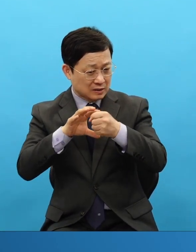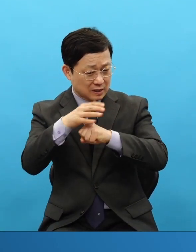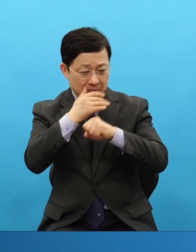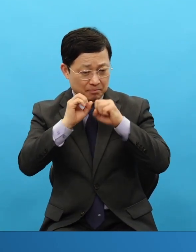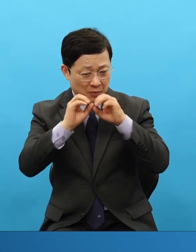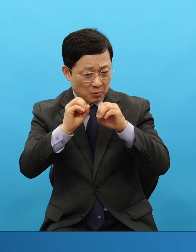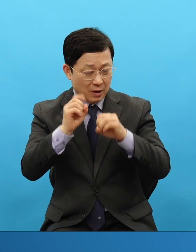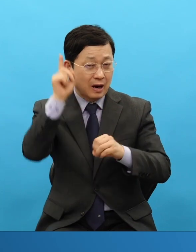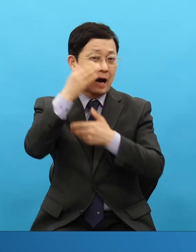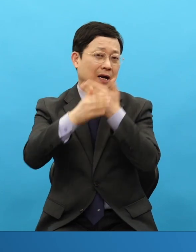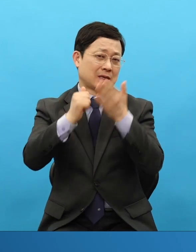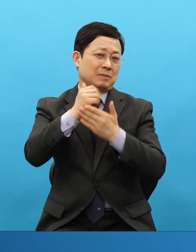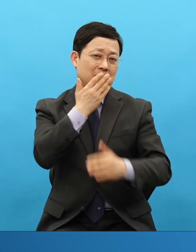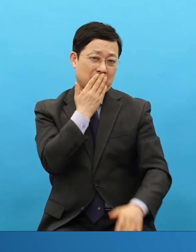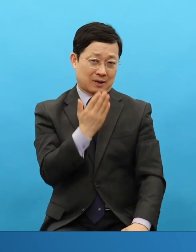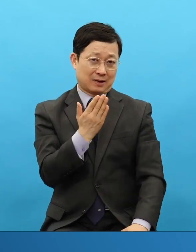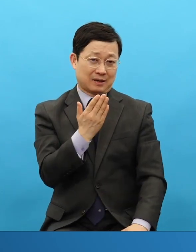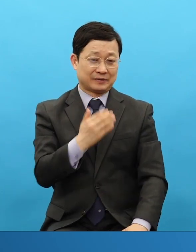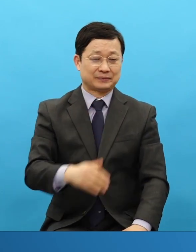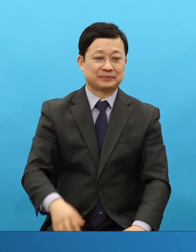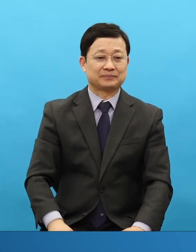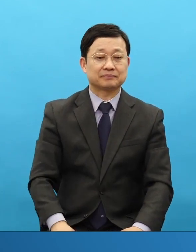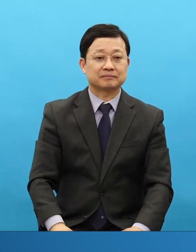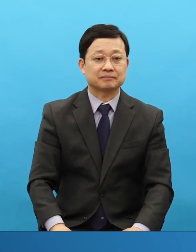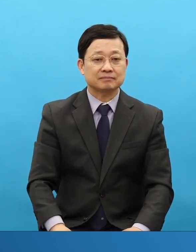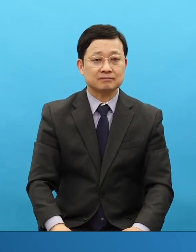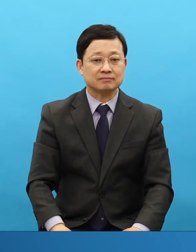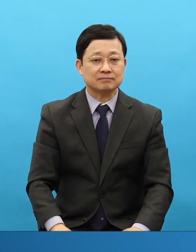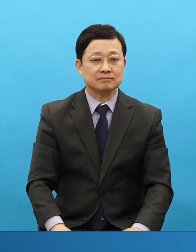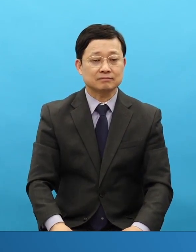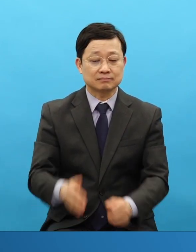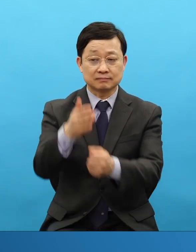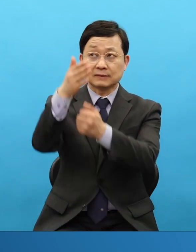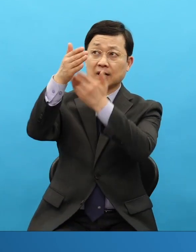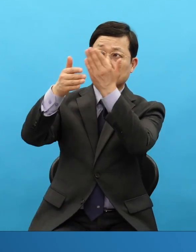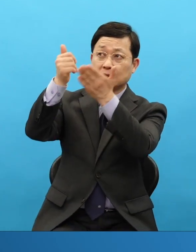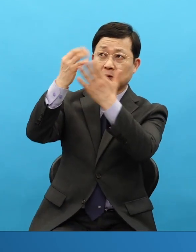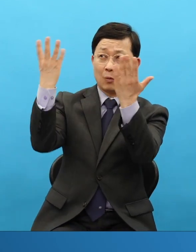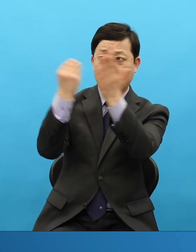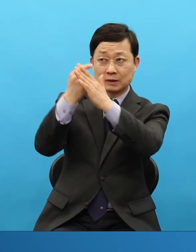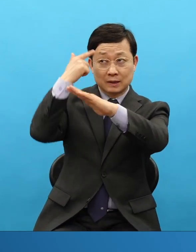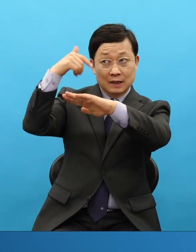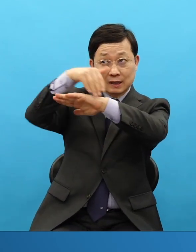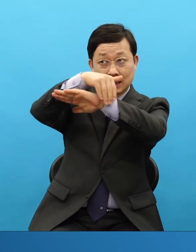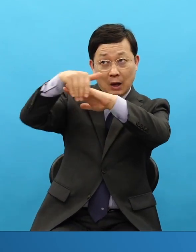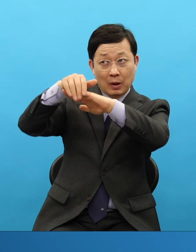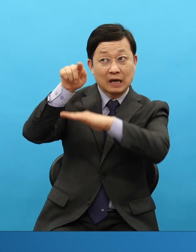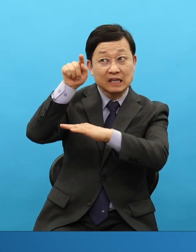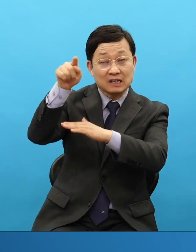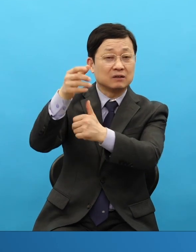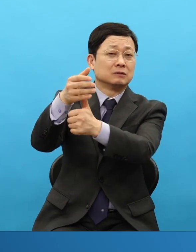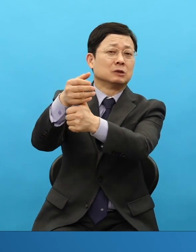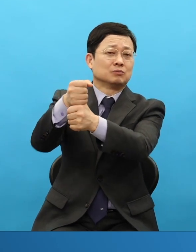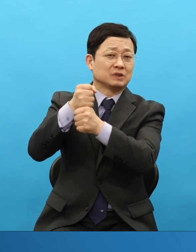work. 그래서 보세요. 하나님의 절대 계획을 잡아라. Then take a hold of God's absolute plan.